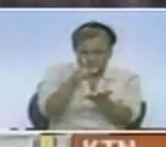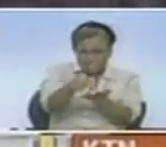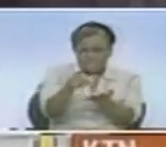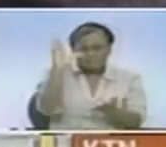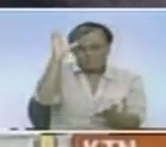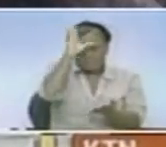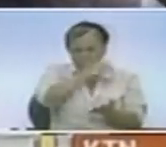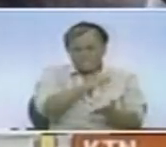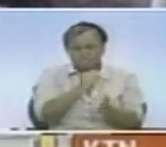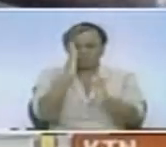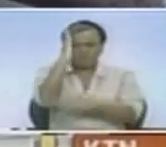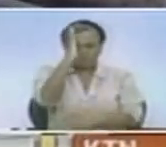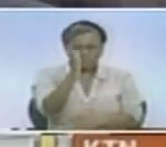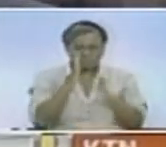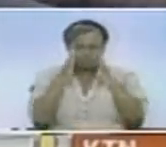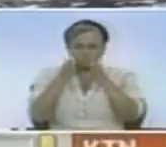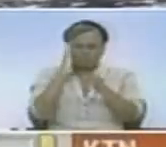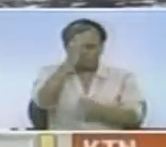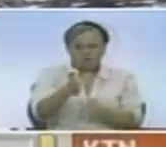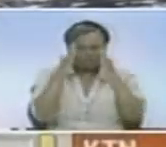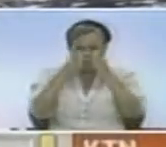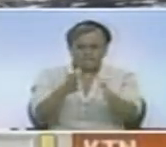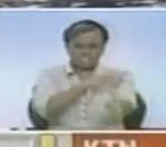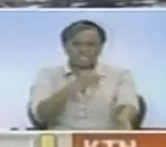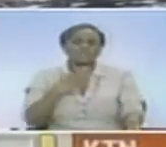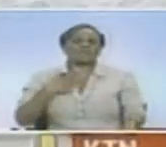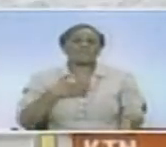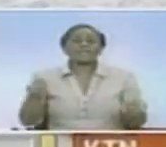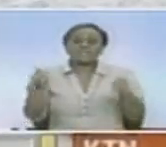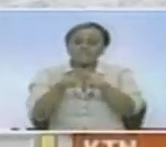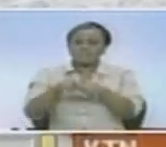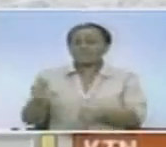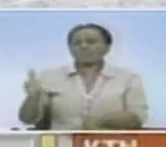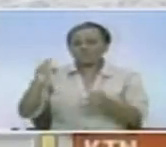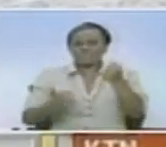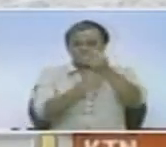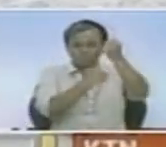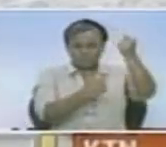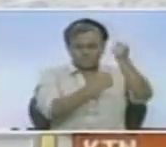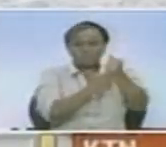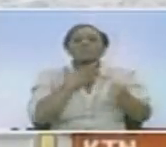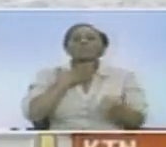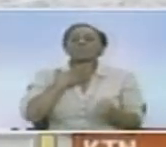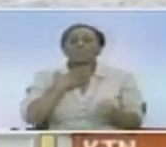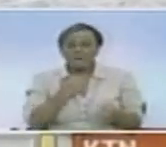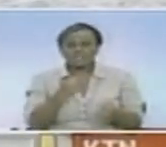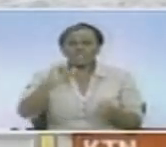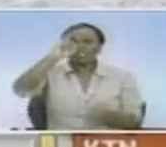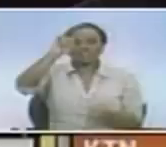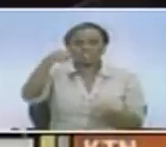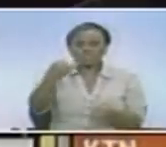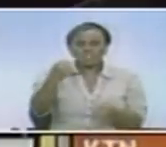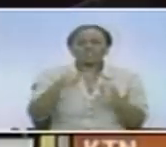misapplying our energy and our brain. Licha Rais Uhuru Kenyatta kumuunga mkono na kuwataka wabunge wa Jubilee